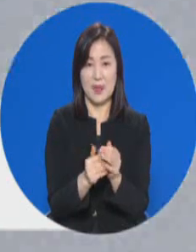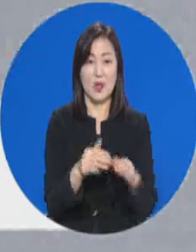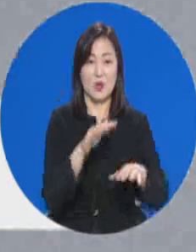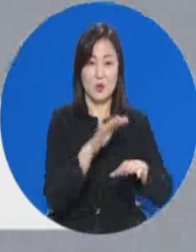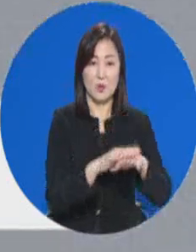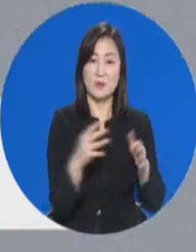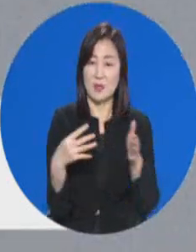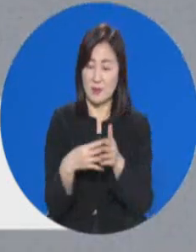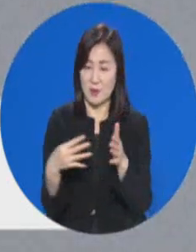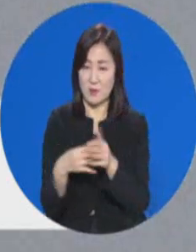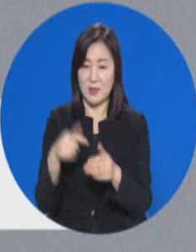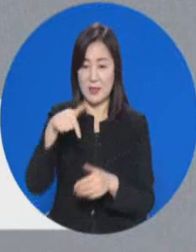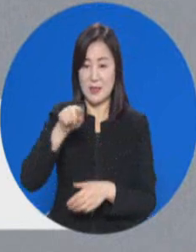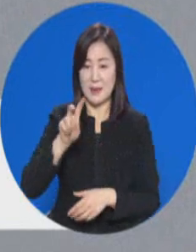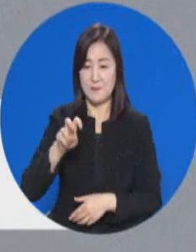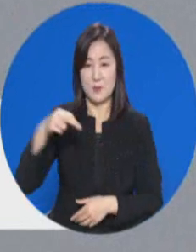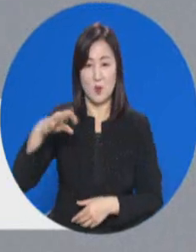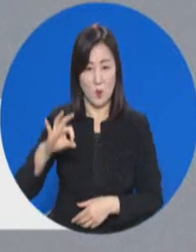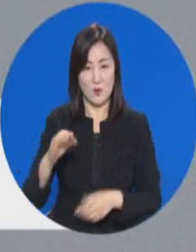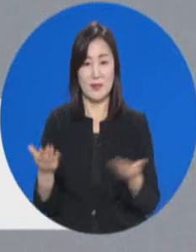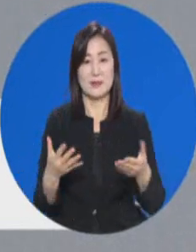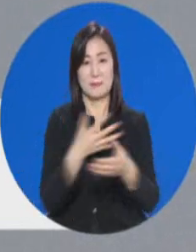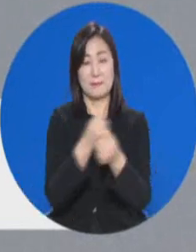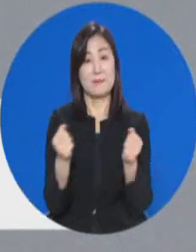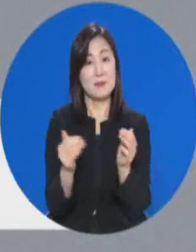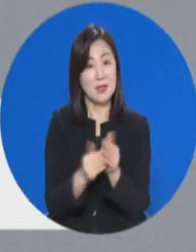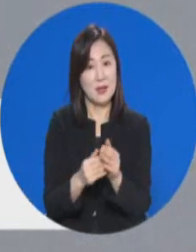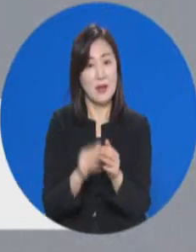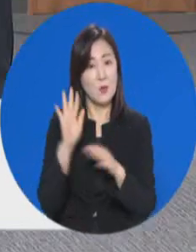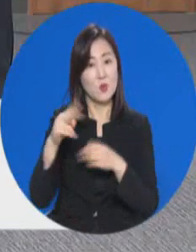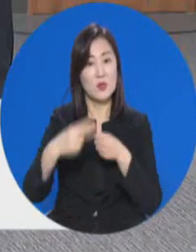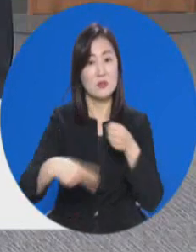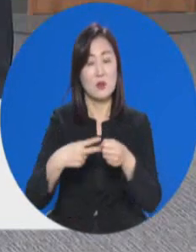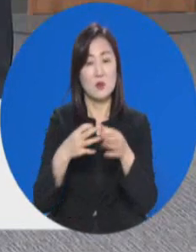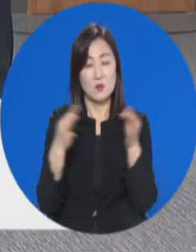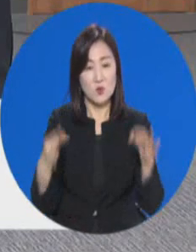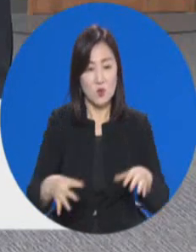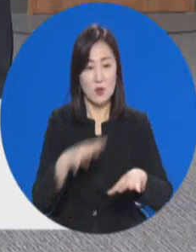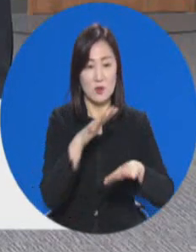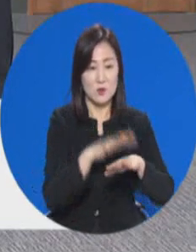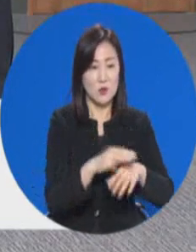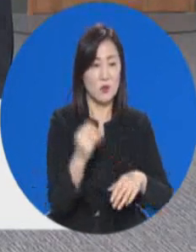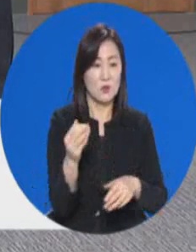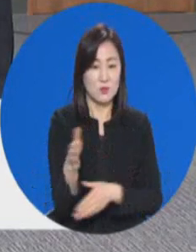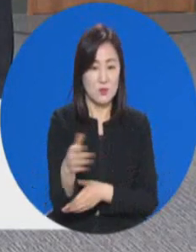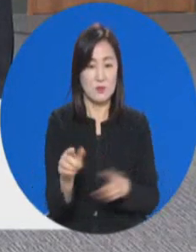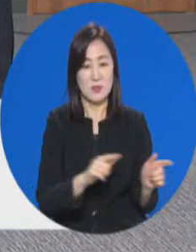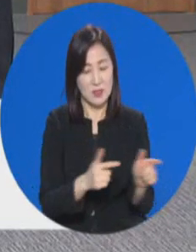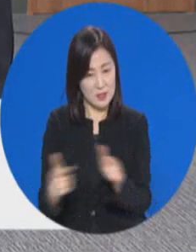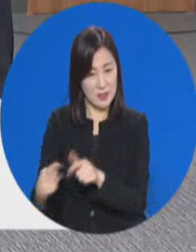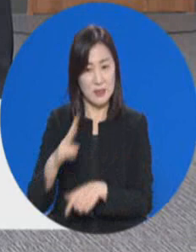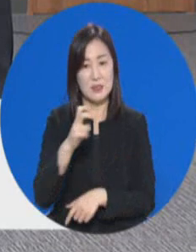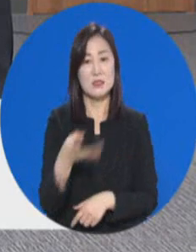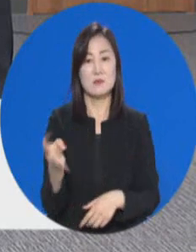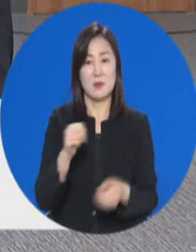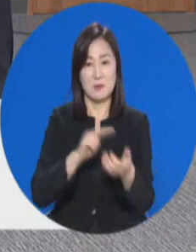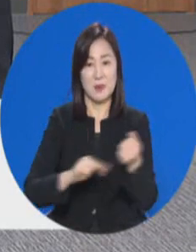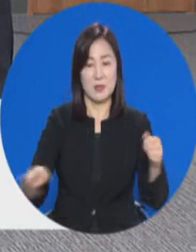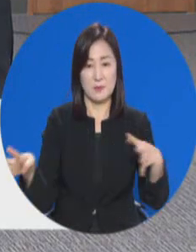농업회사법인 감동과 업무 협약을 체결하고 앞으로 2년간 지역 농수산물 20억 원 상당을 공급하기로